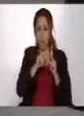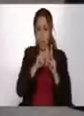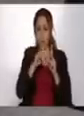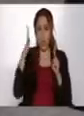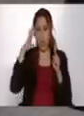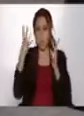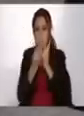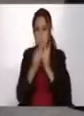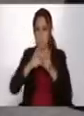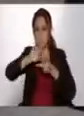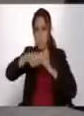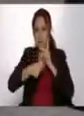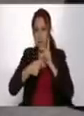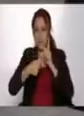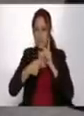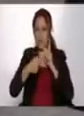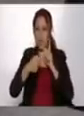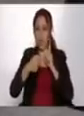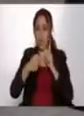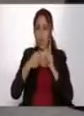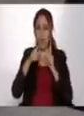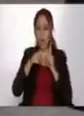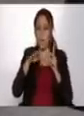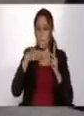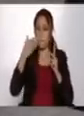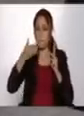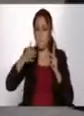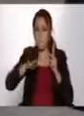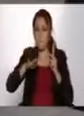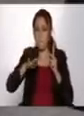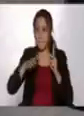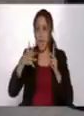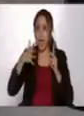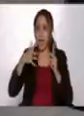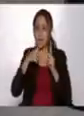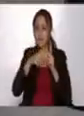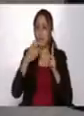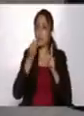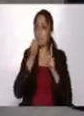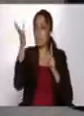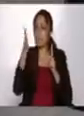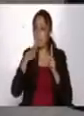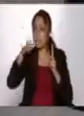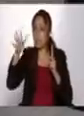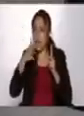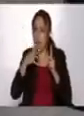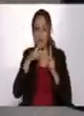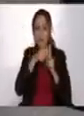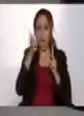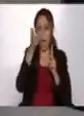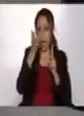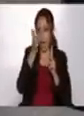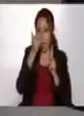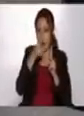ما يحاسبه على الجريمة البشعة اللي ارتكبها، لا يزود الجريمة جريمتين ويخنقها